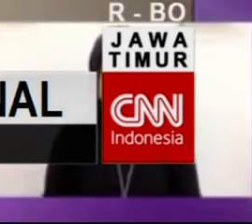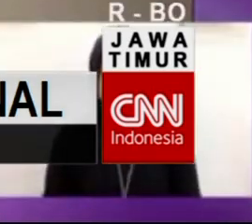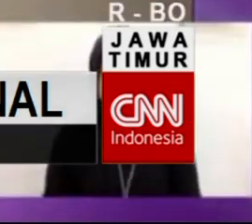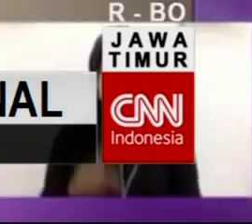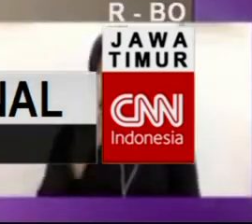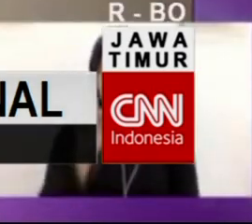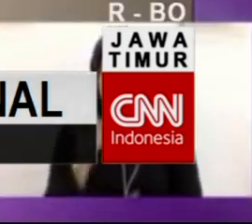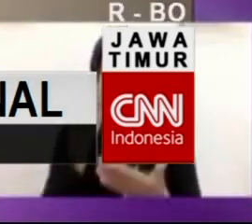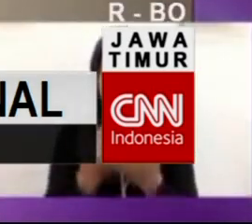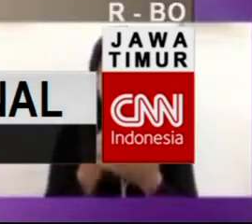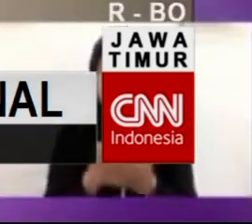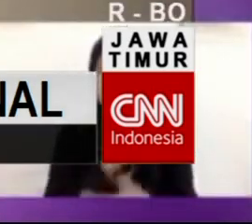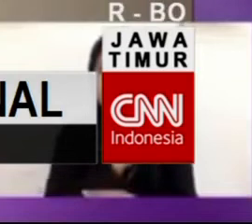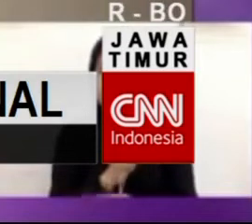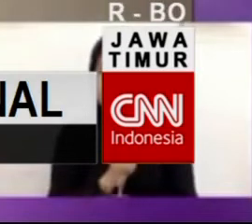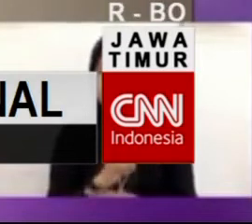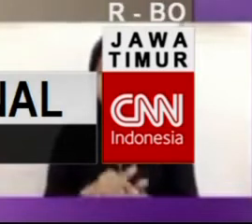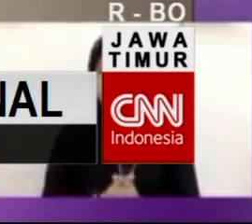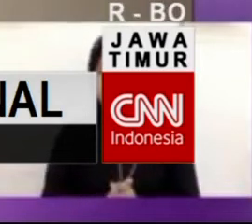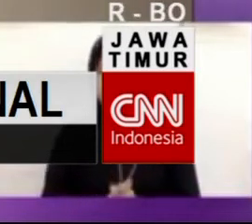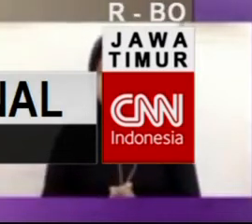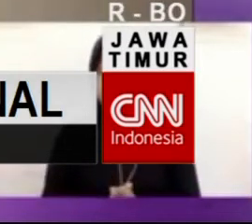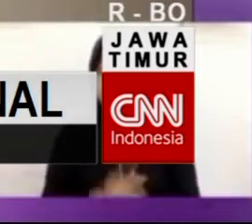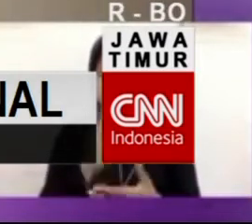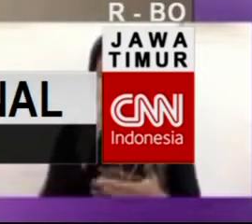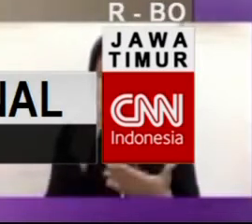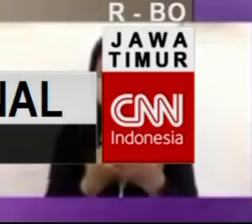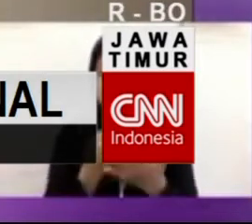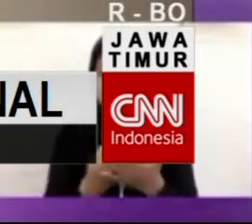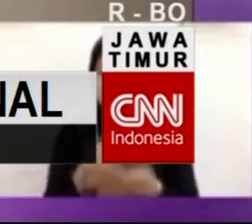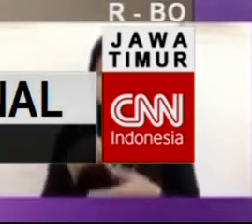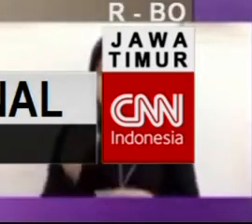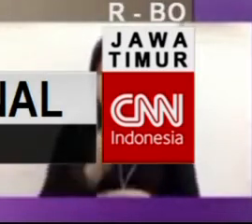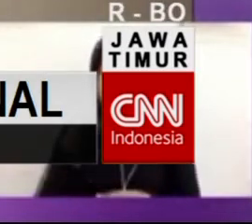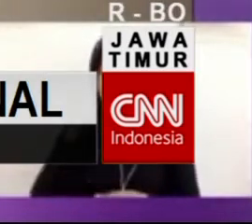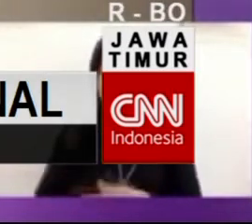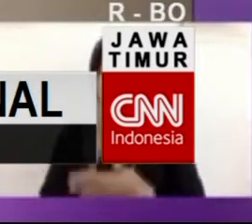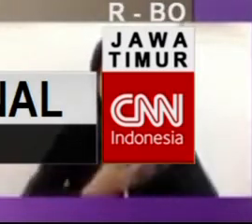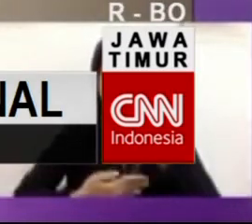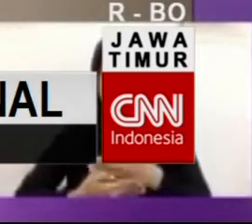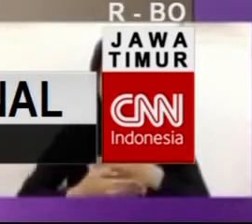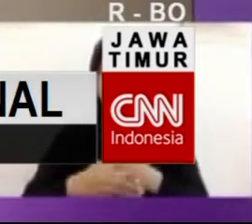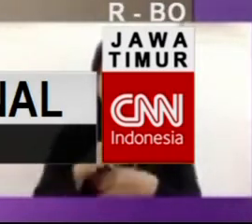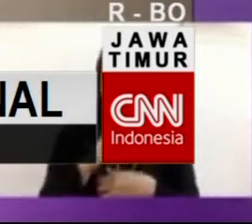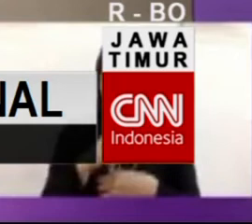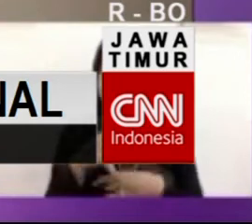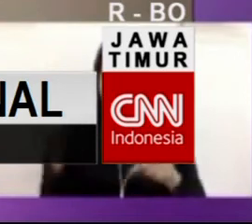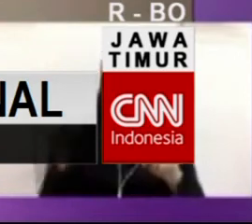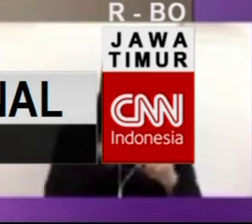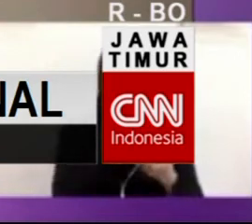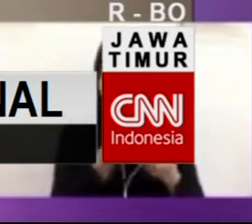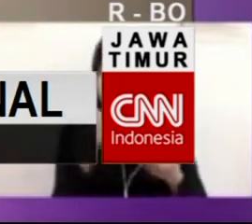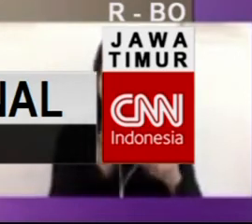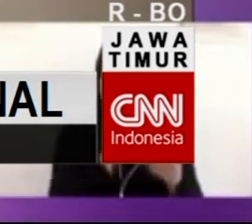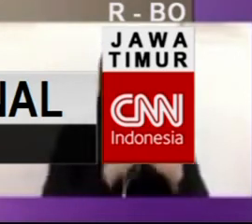sendiri, kepada kita sebagai perempuan dengan disabilitas yang rentan terhadap isu kekerasan yang berbasis